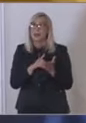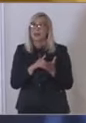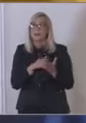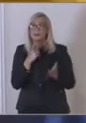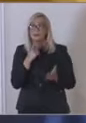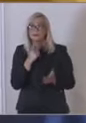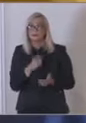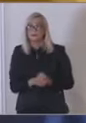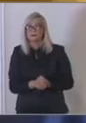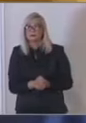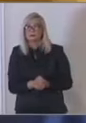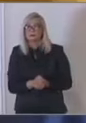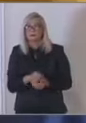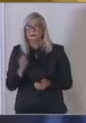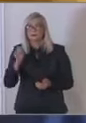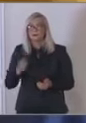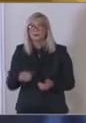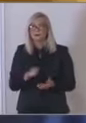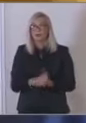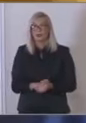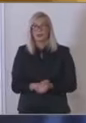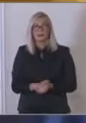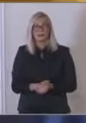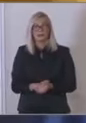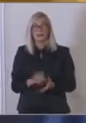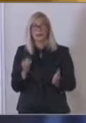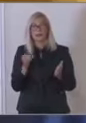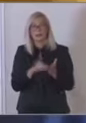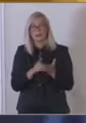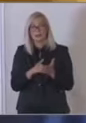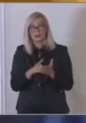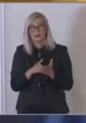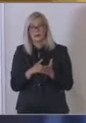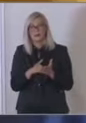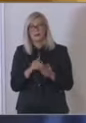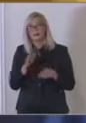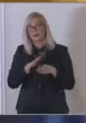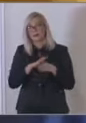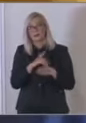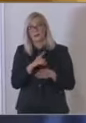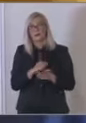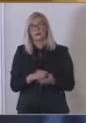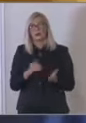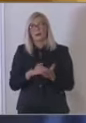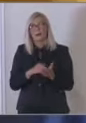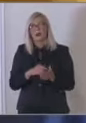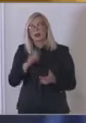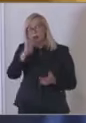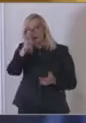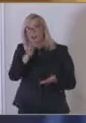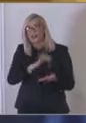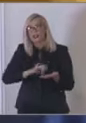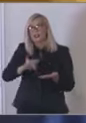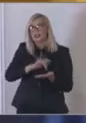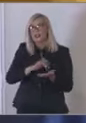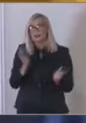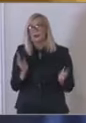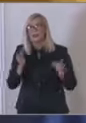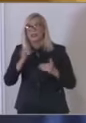e pavarësi asnjëherë, dhe duhet vlej dhe duhet respektohet plotësisht parimi i presumimit të pafajsis derisa nuk ka